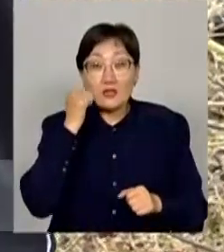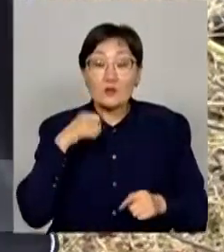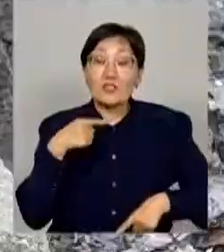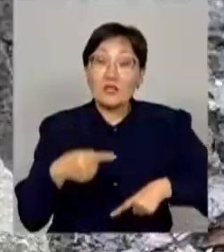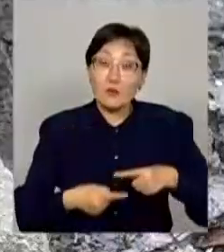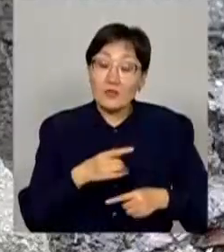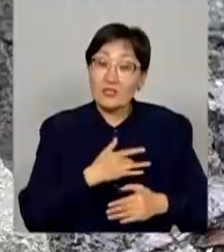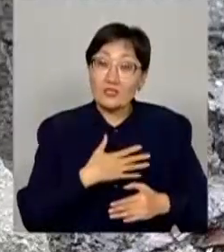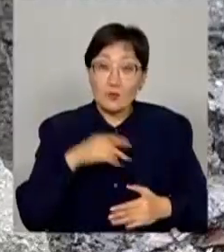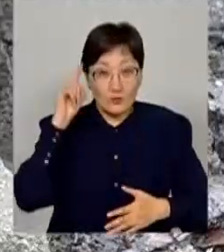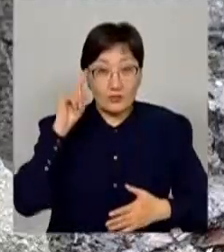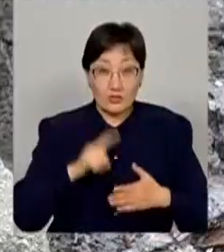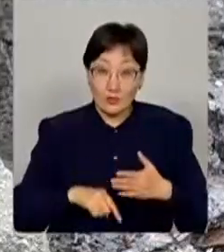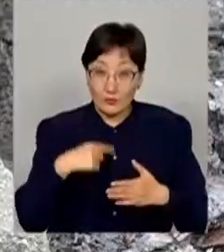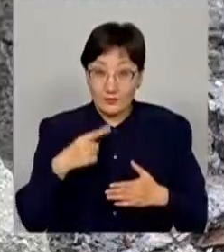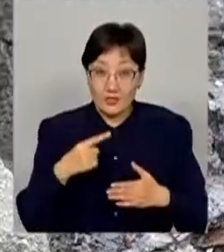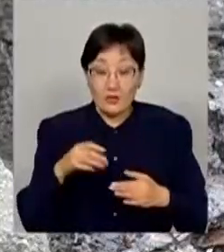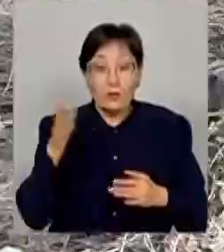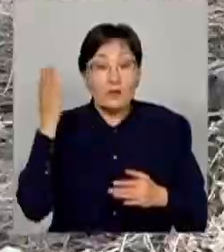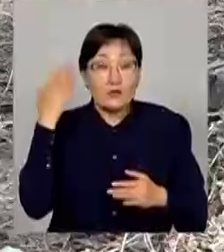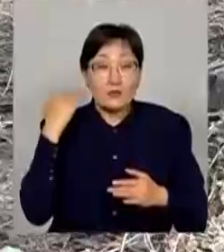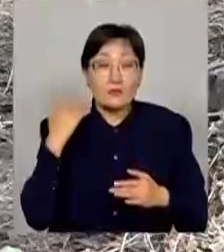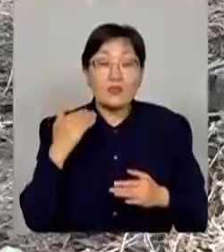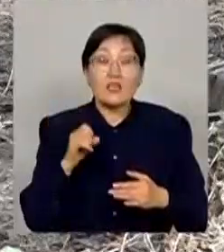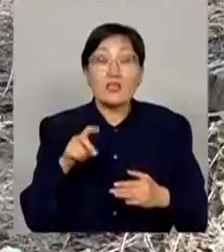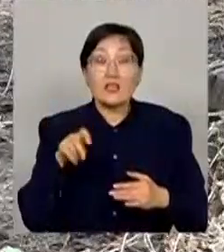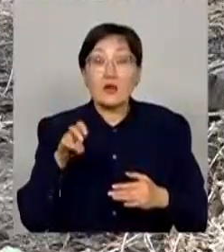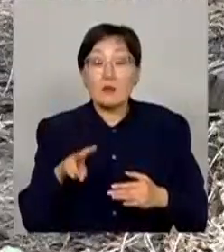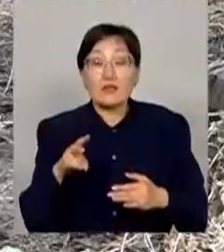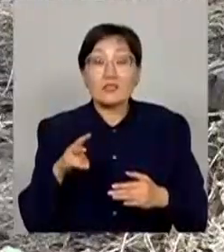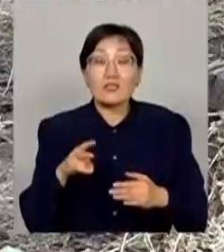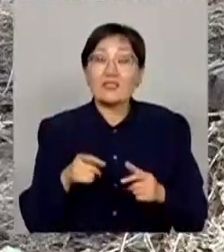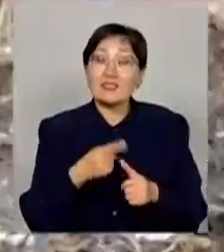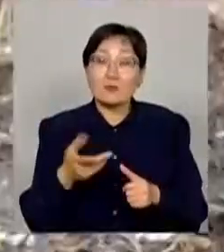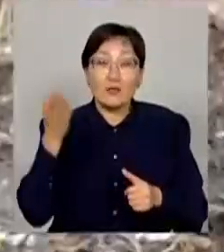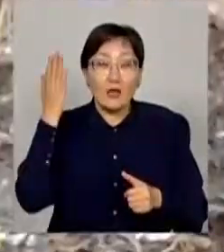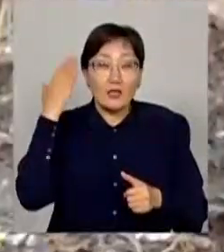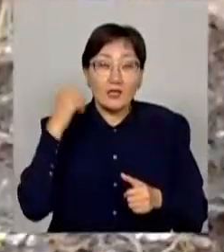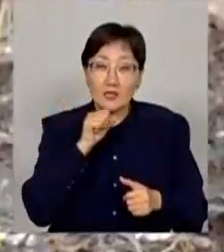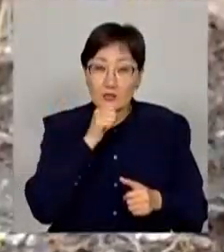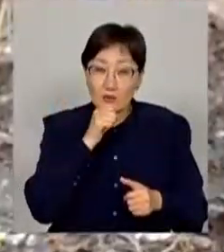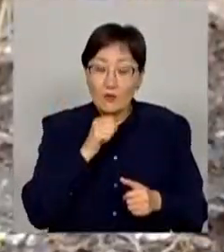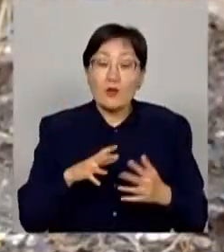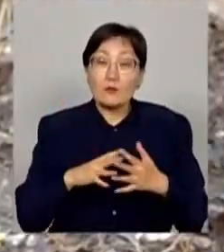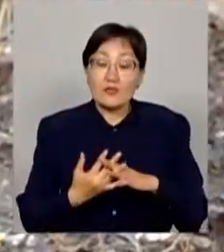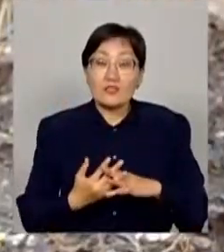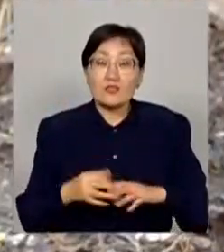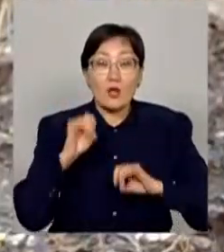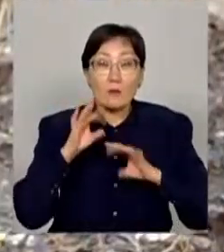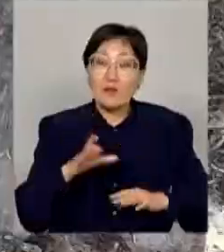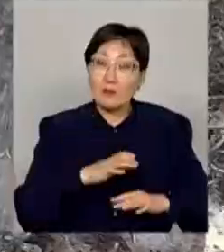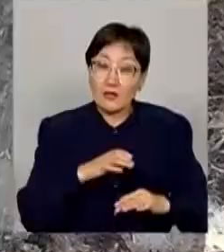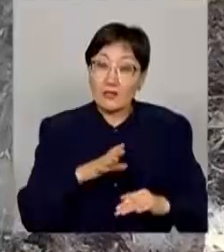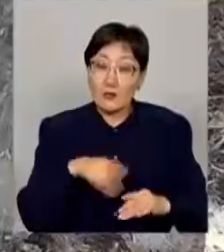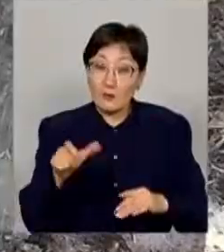тиесілі екеніне сенімді. Айтуларынша, кезінде Еламан есімді арғаталары осы Шилі бастау ауылында елге белгілі бай болса